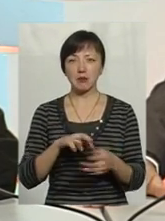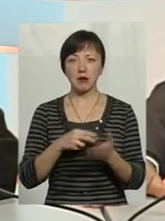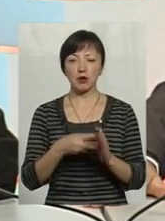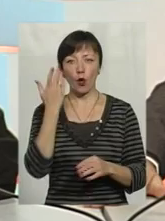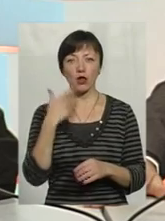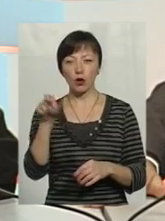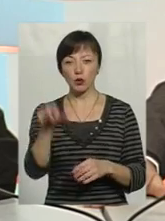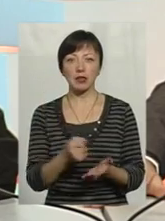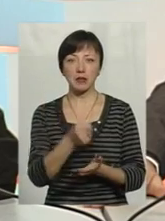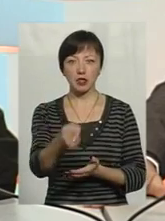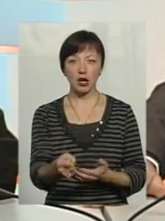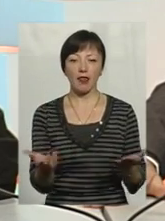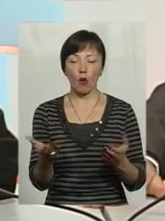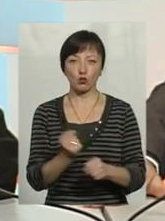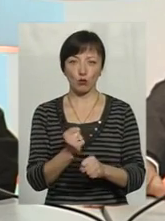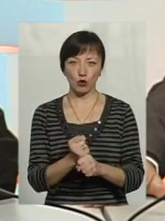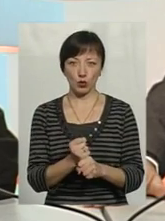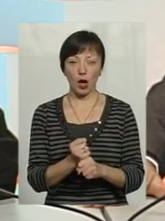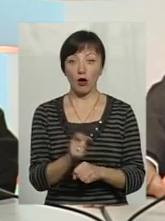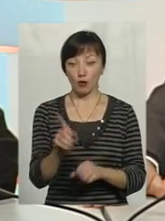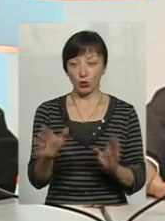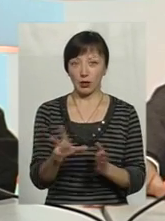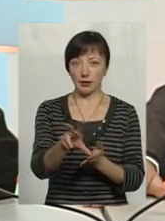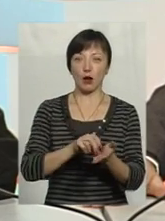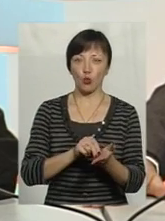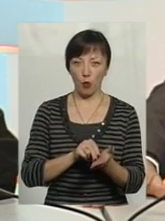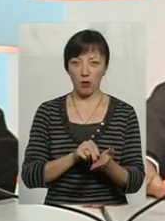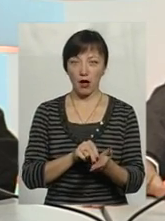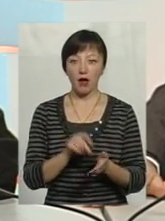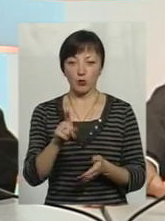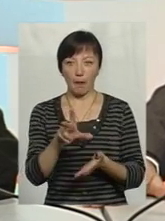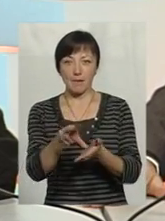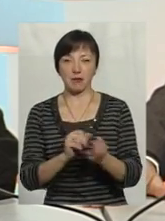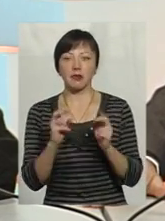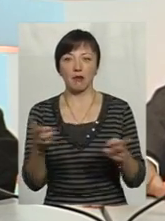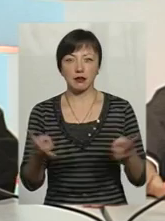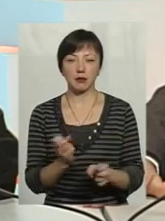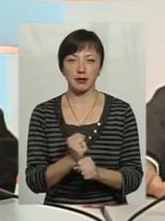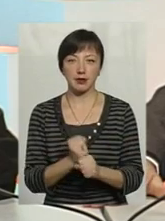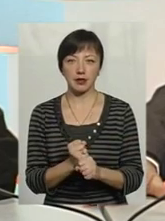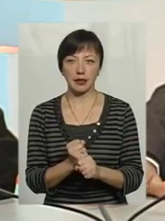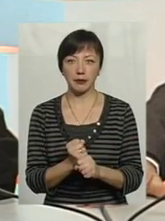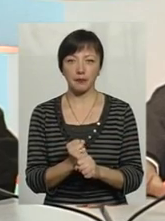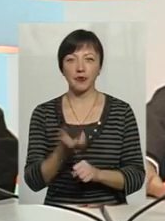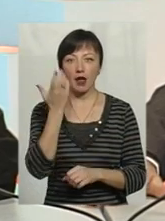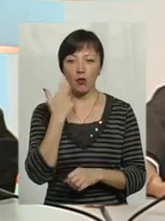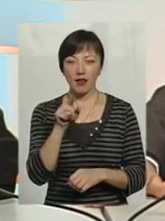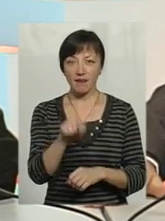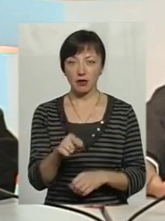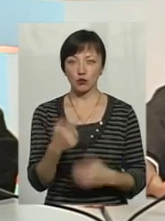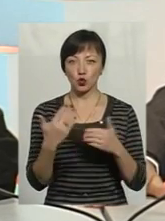коли людина призначається на якусь посаду управлінську, що він буде зразком, він буде тим прикладом, як треба діяти. І коли він вже